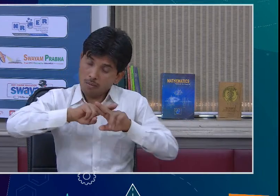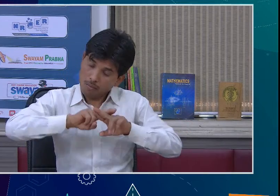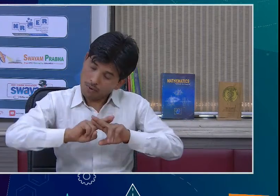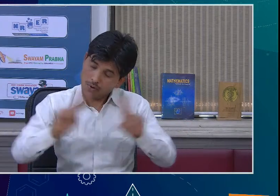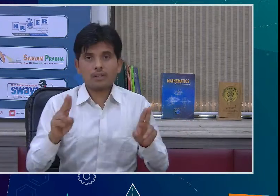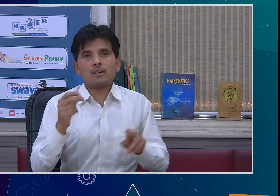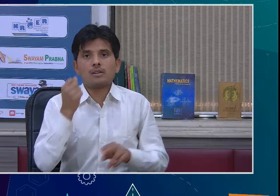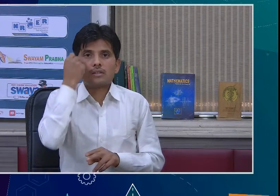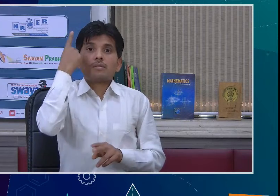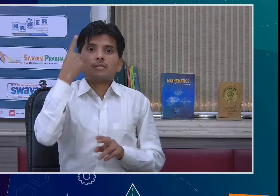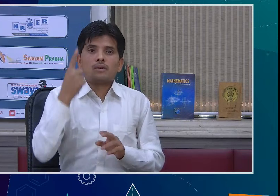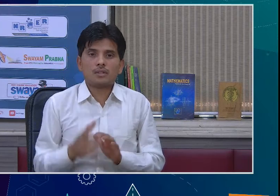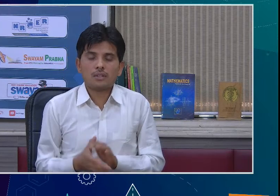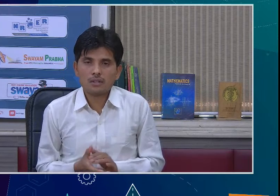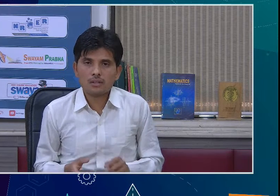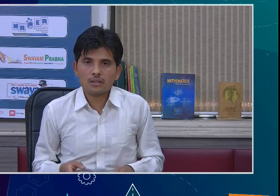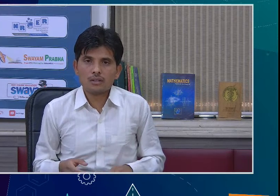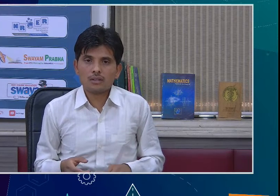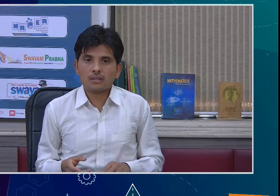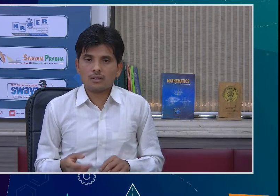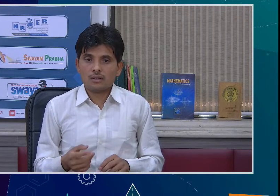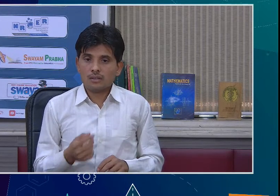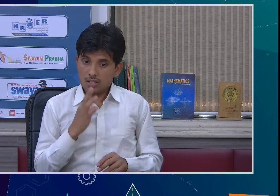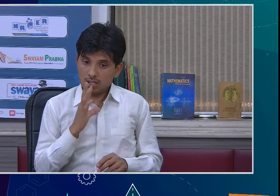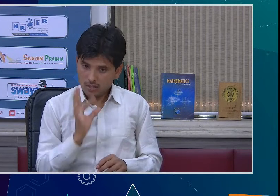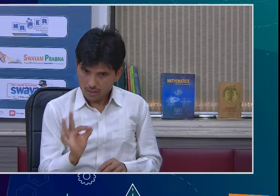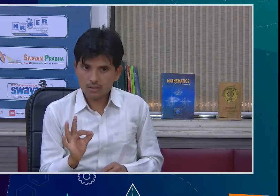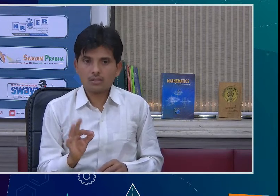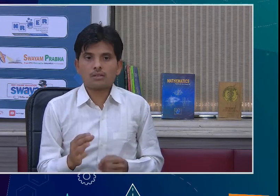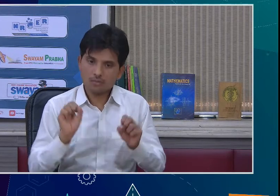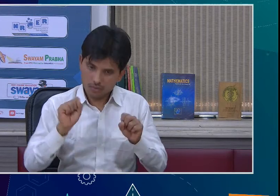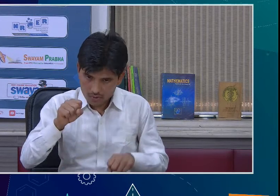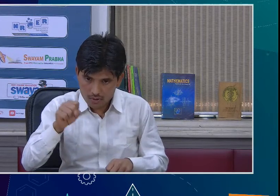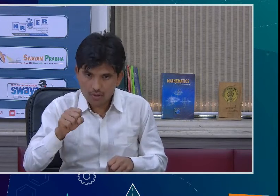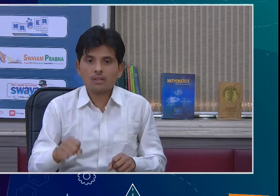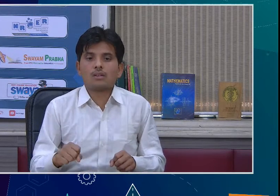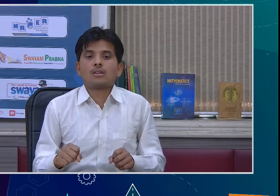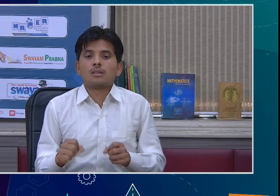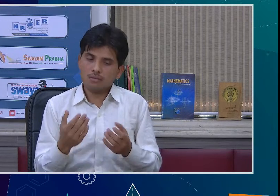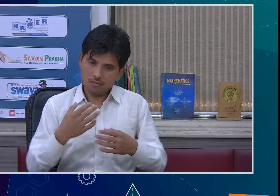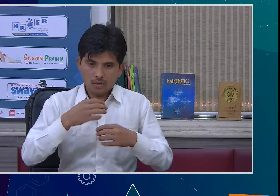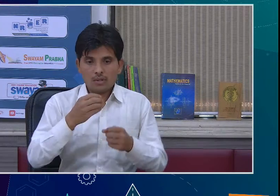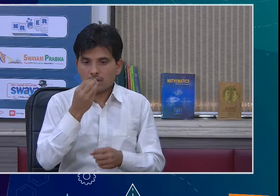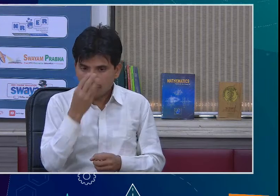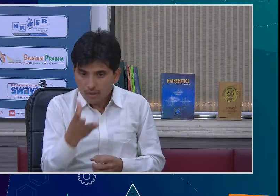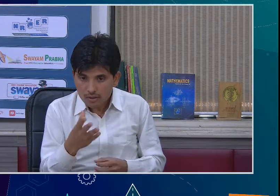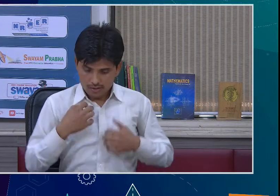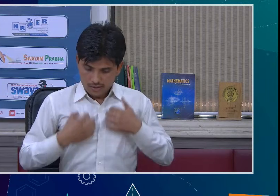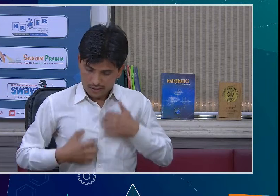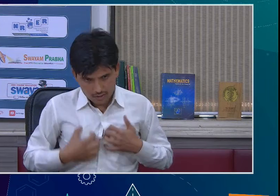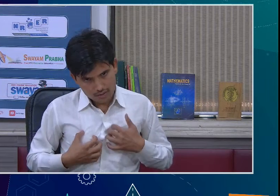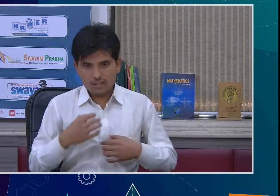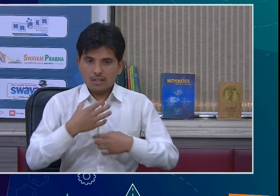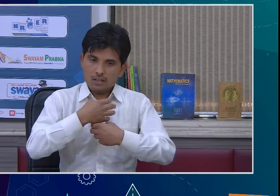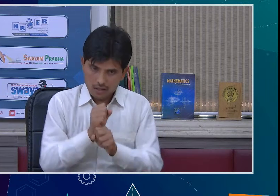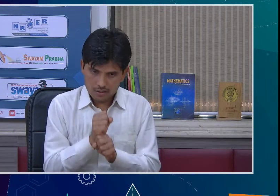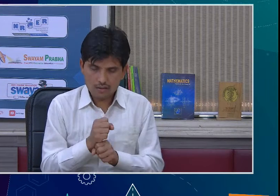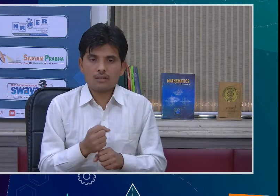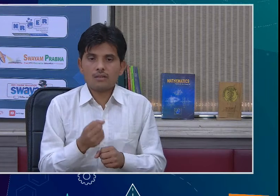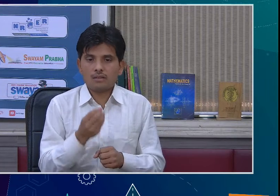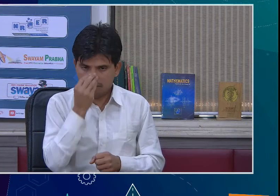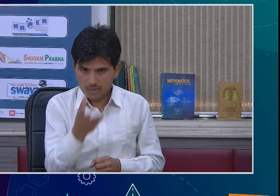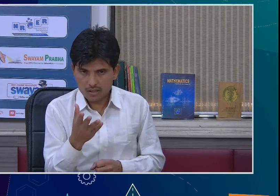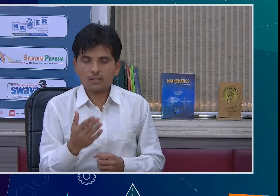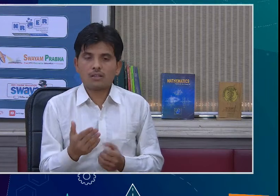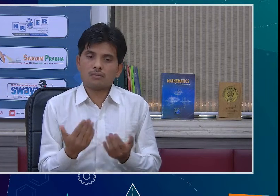दैट्स अ परफेक्ट एंड एक्सीलेंट आइडिया. इनफैक्ट ये इस तरह के रोल प्ले करने से चीजें और भी इंटरेस्टिंग,